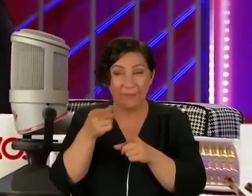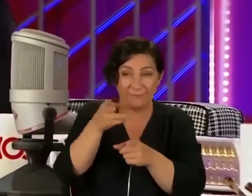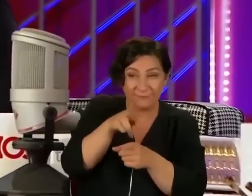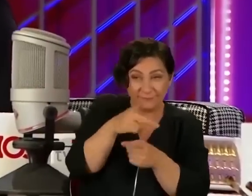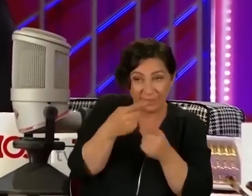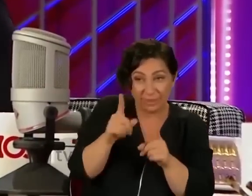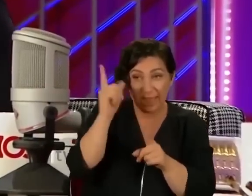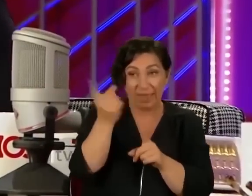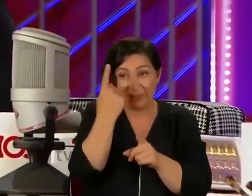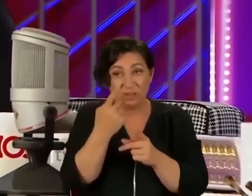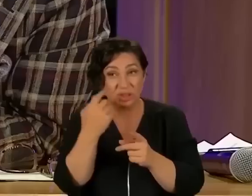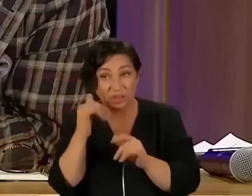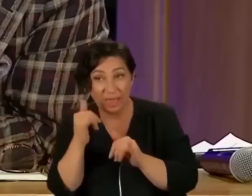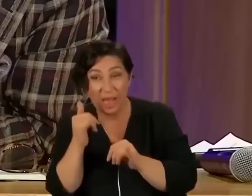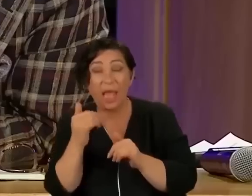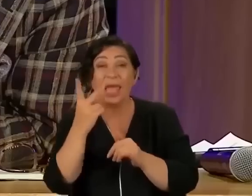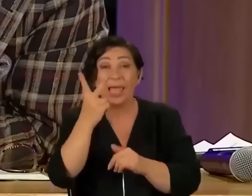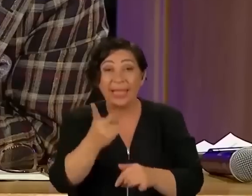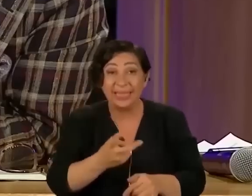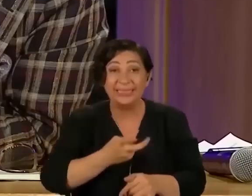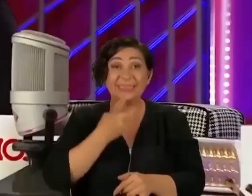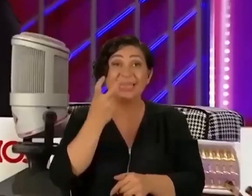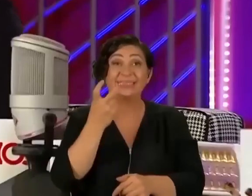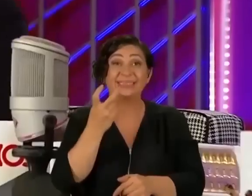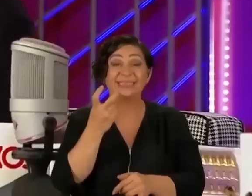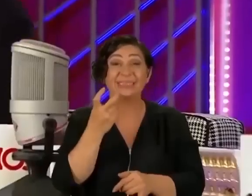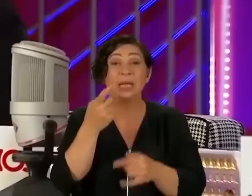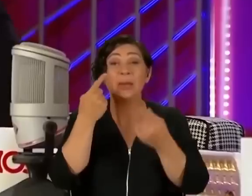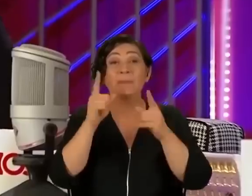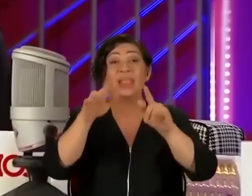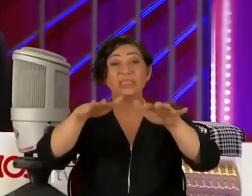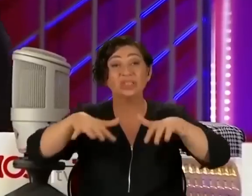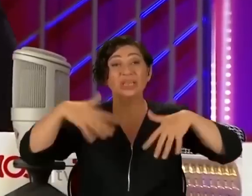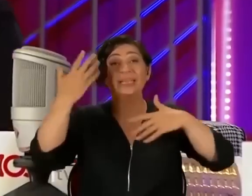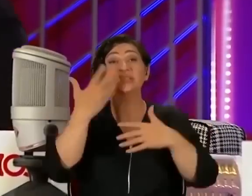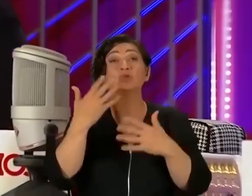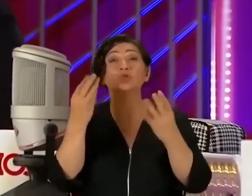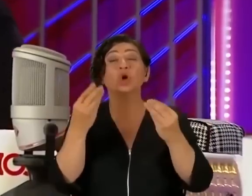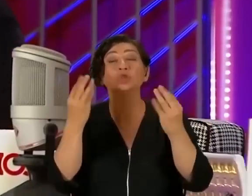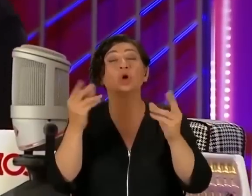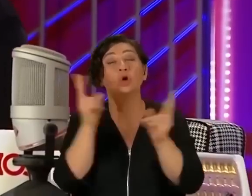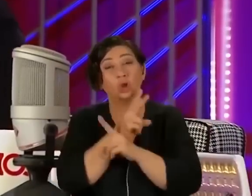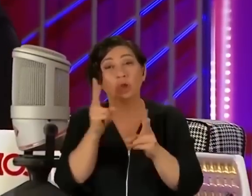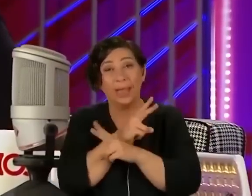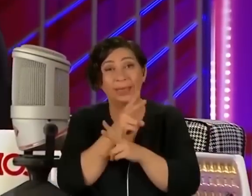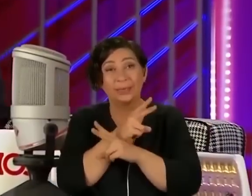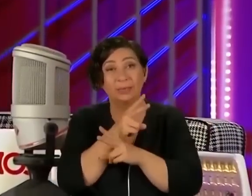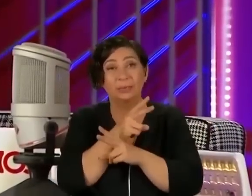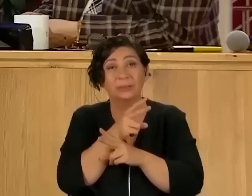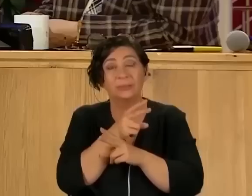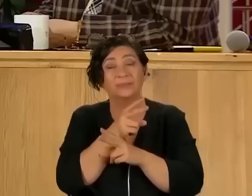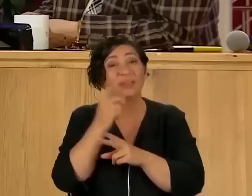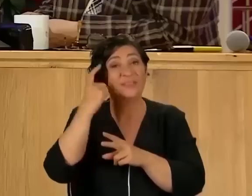anlatayım? İlk defa anlattığım şakaysa. Çünkü iki saat buna yani binlerce insan geldi ve çok çok güldüler. Yani yani